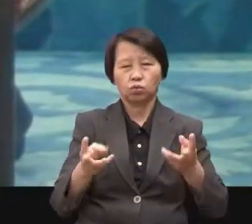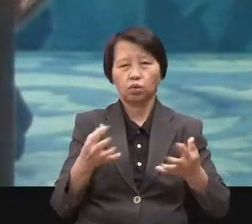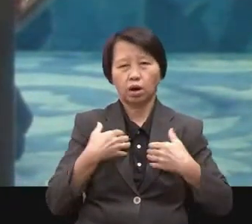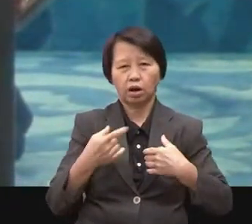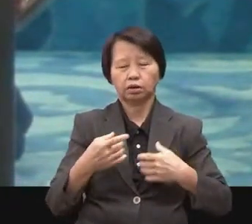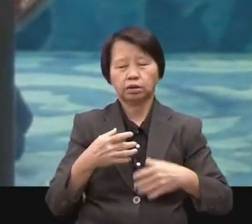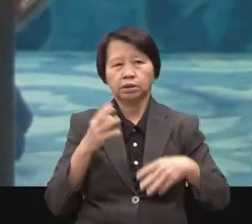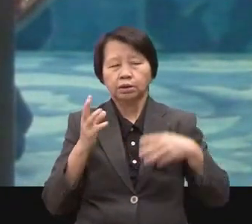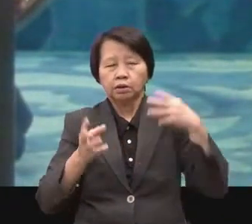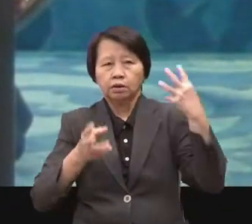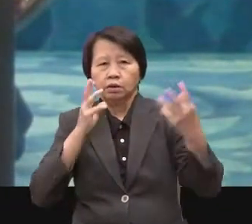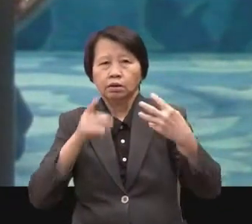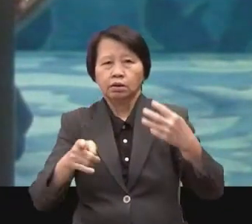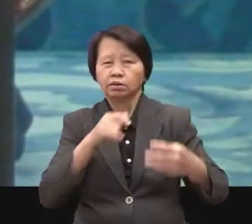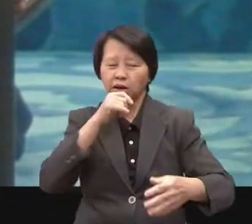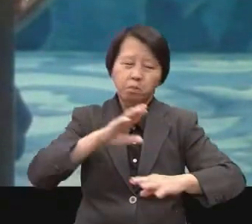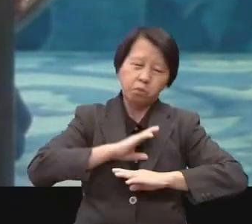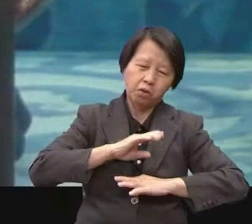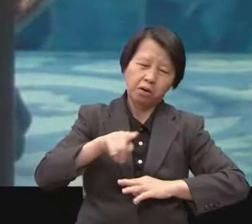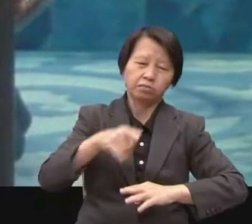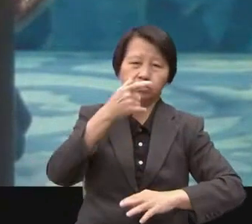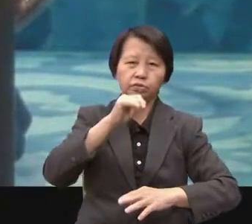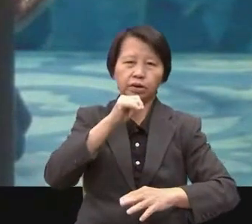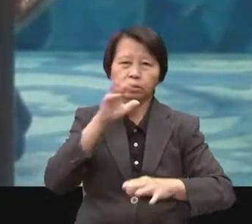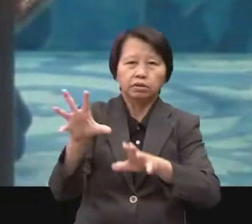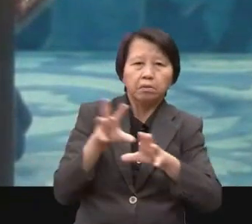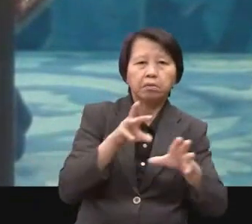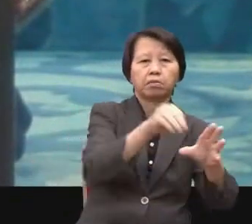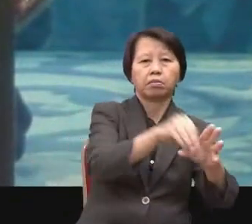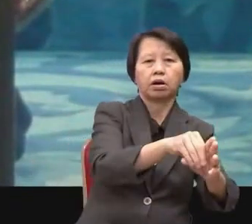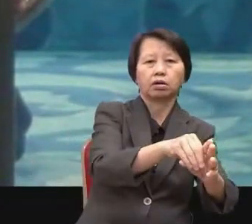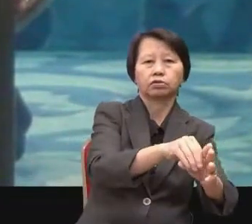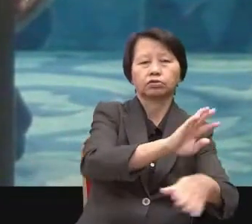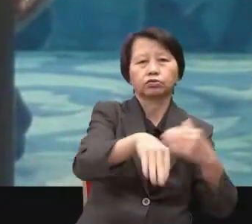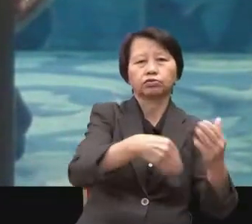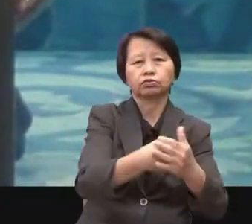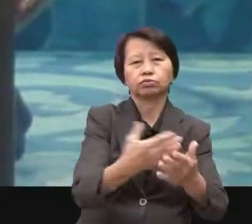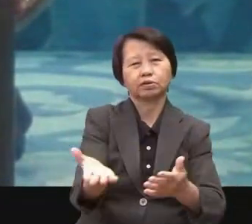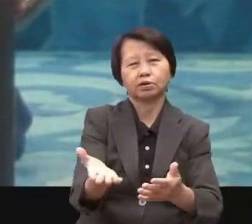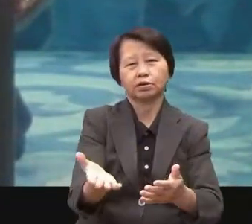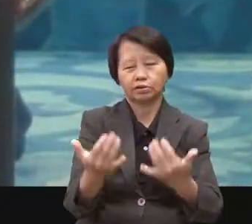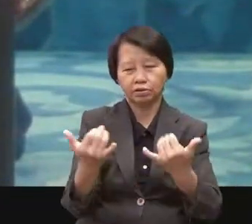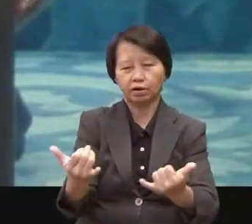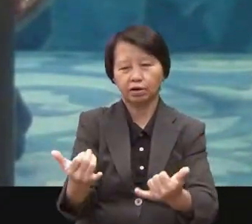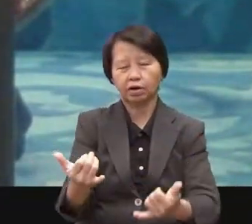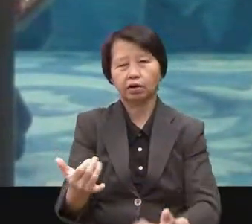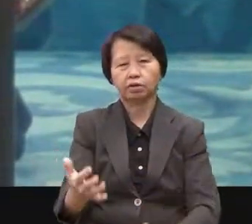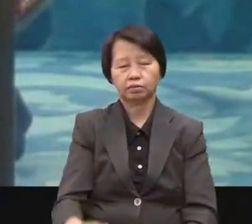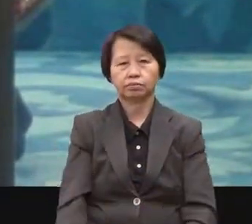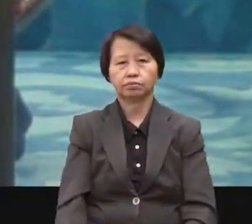keresahan tidak berpuasa di karena tidak diterapkan semuanya sama sekali sekarang